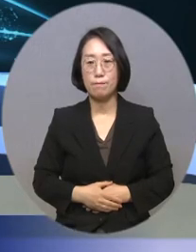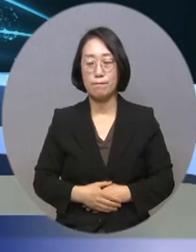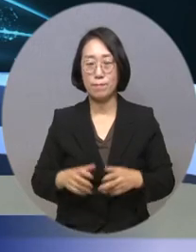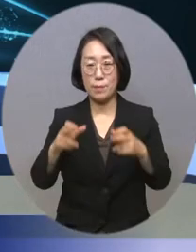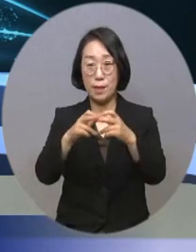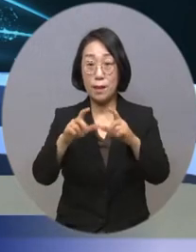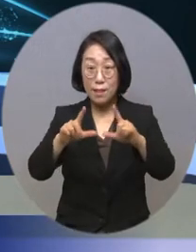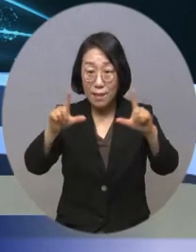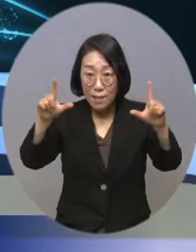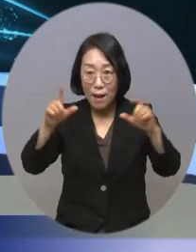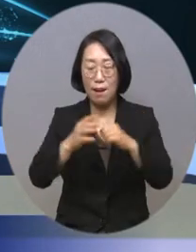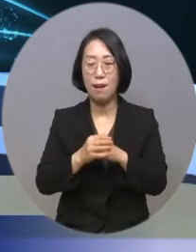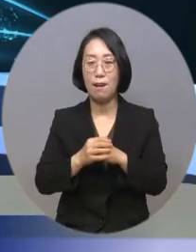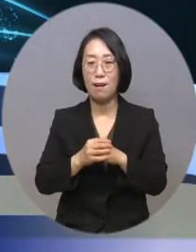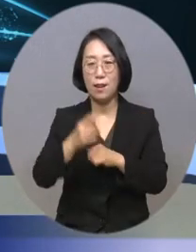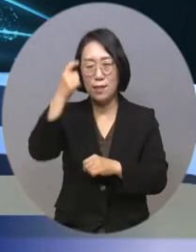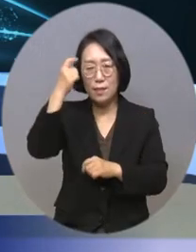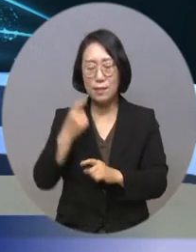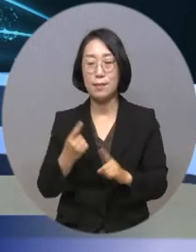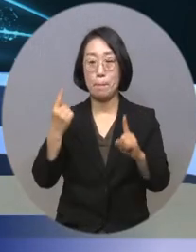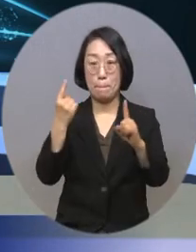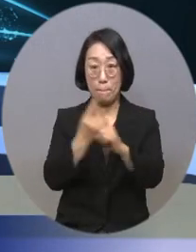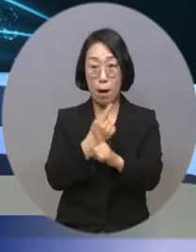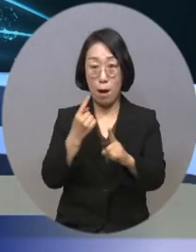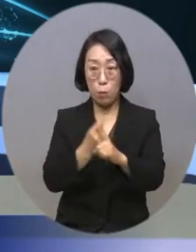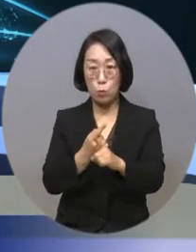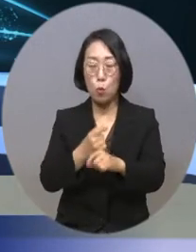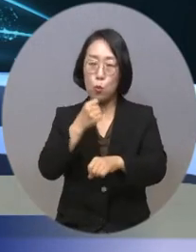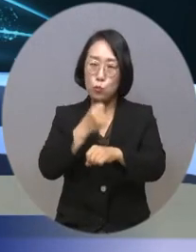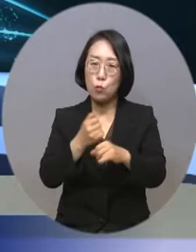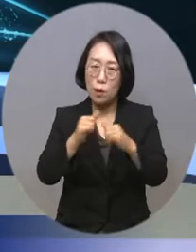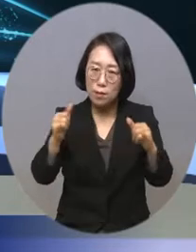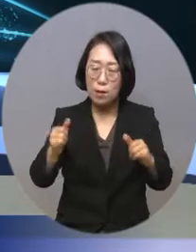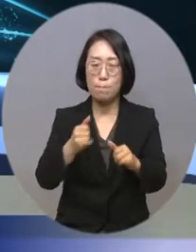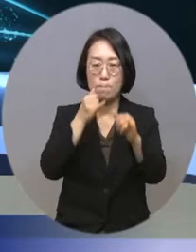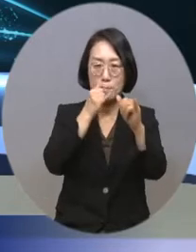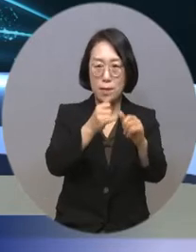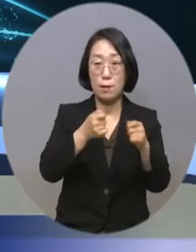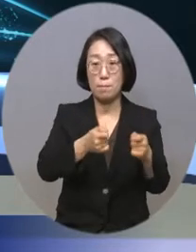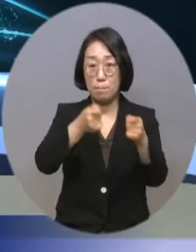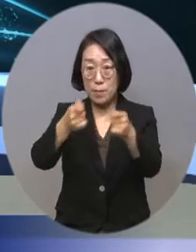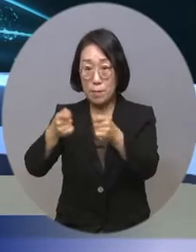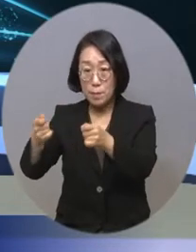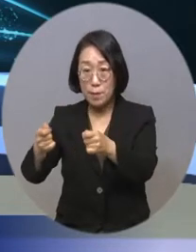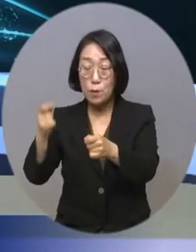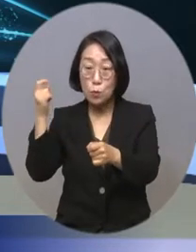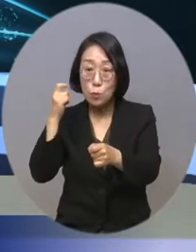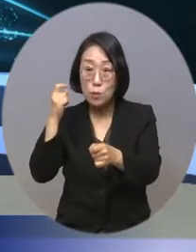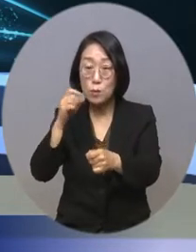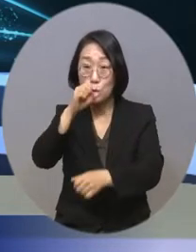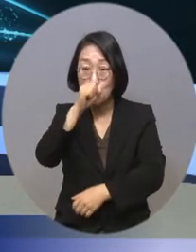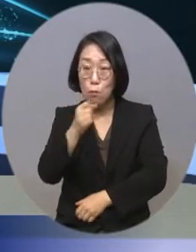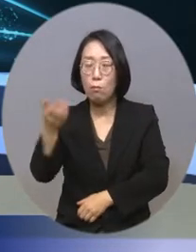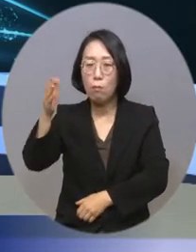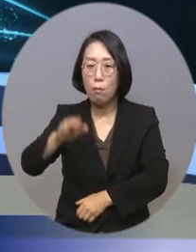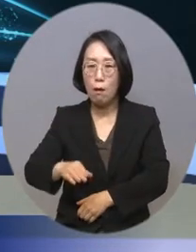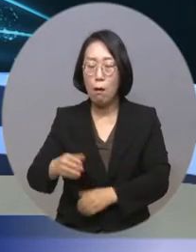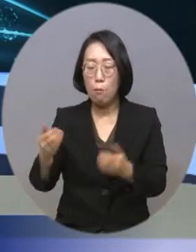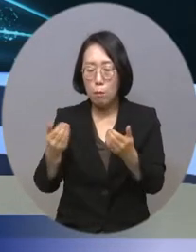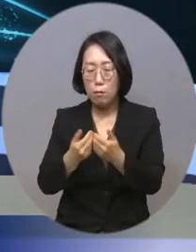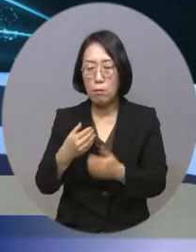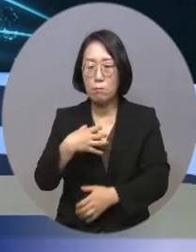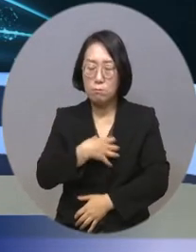장애인의 날을 맞아 장애인식 개선과 복지 유공자에 대한 포상 등의 밝은 소식도 있지만 한편에서는 눈물의